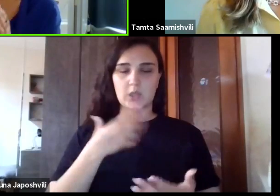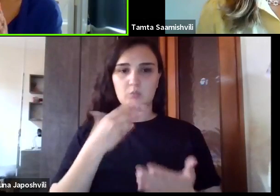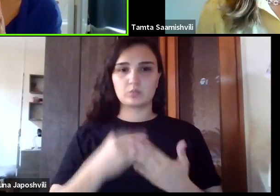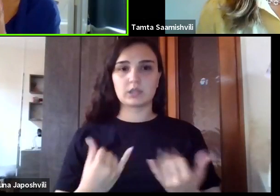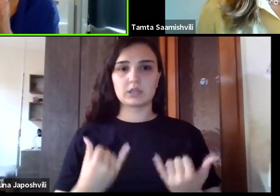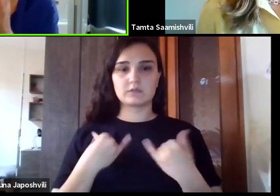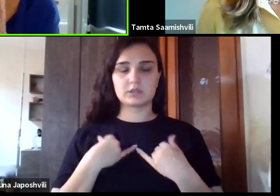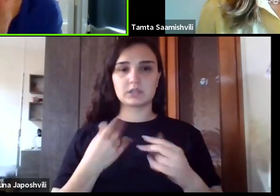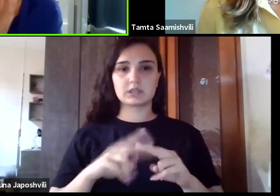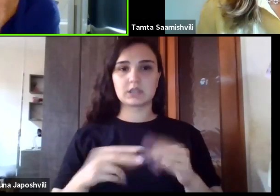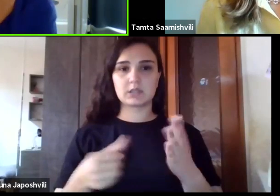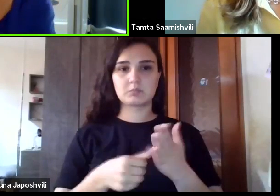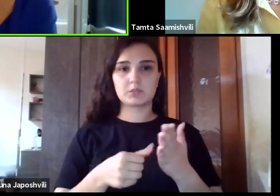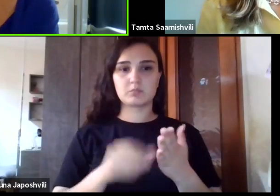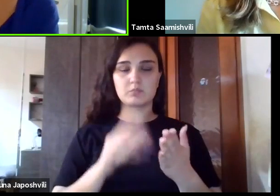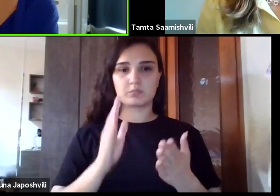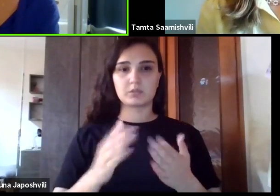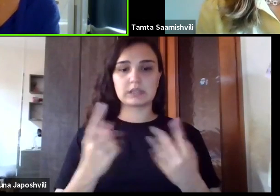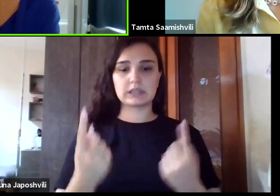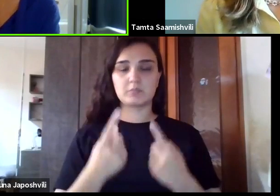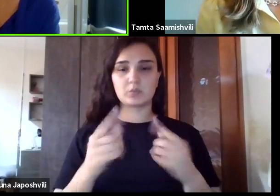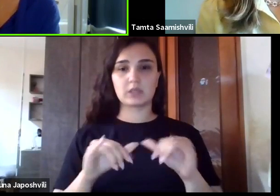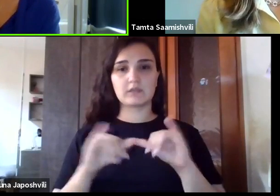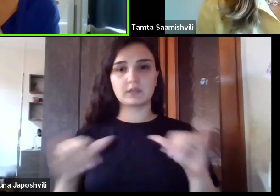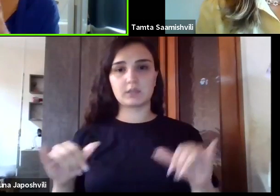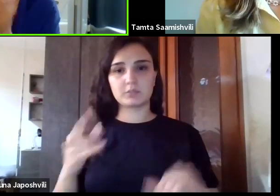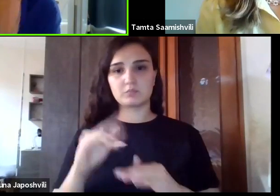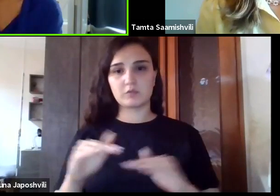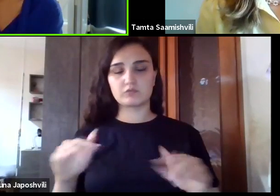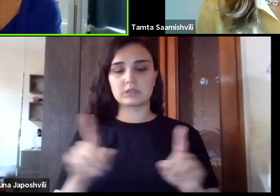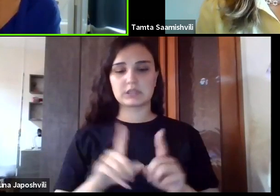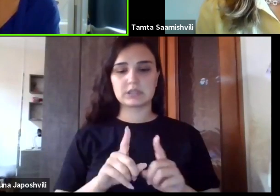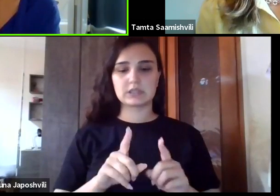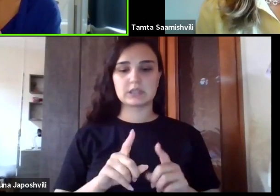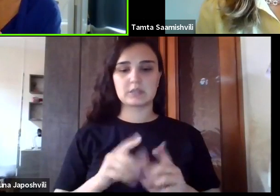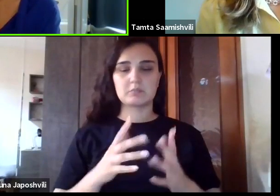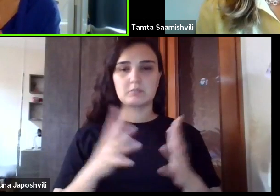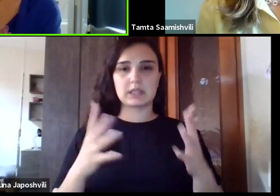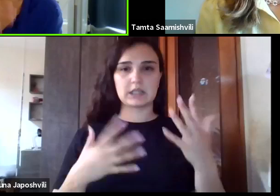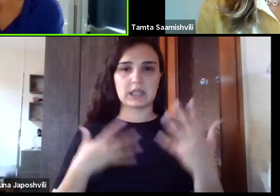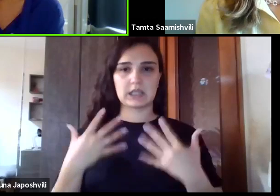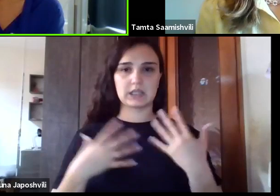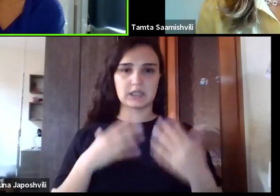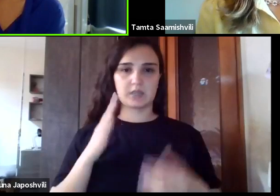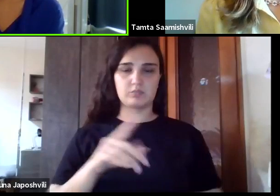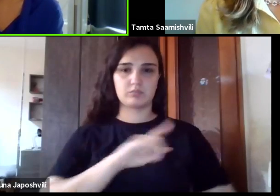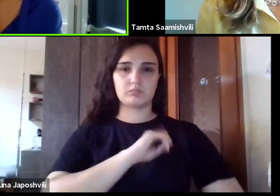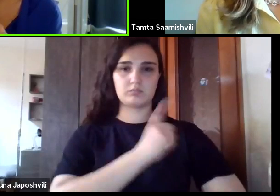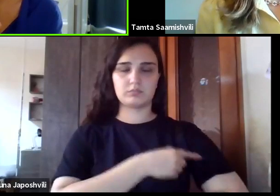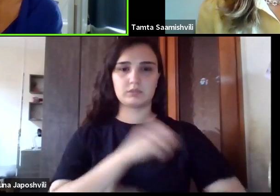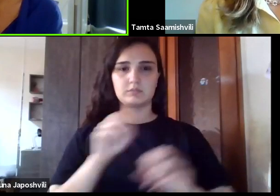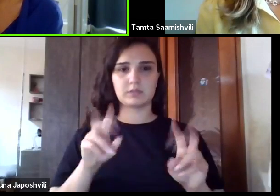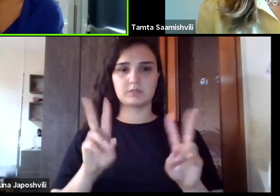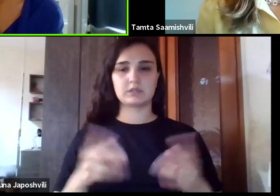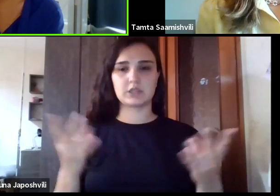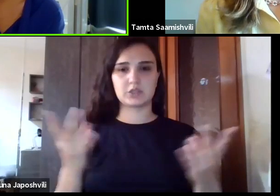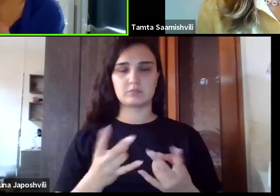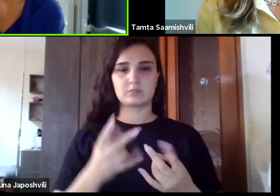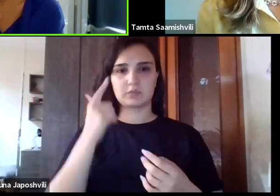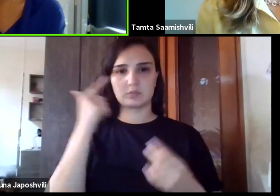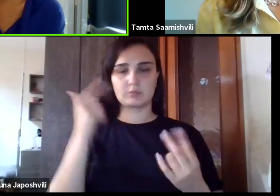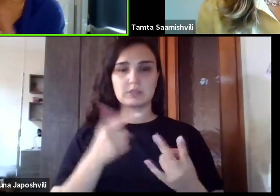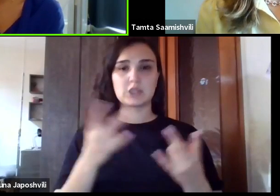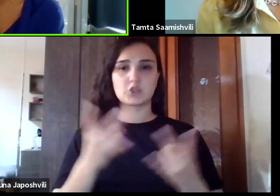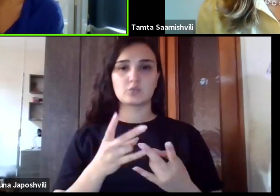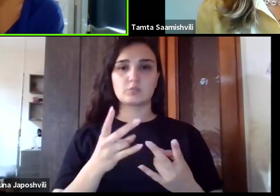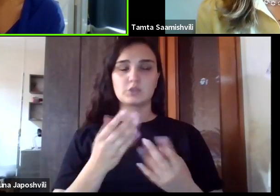მერწმუნეთ დაეხმარება როგორც ტიპიური განვითარების მქონე ბავშვს, ისე მეტი ენერგია გექნებათ სპეციალური საჭიროების, საგანმანათლებლო